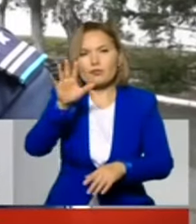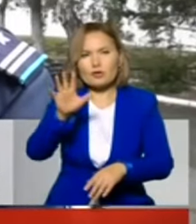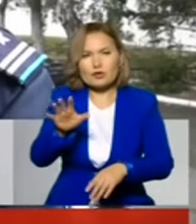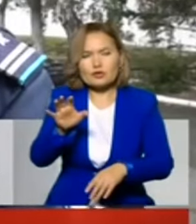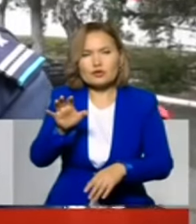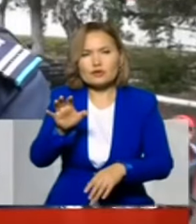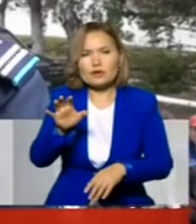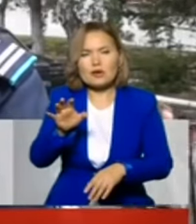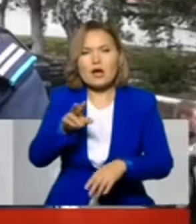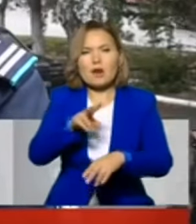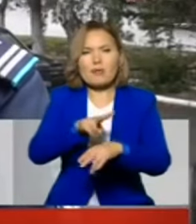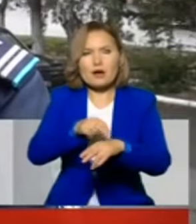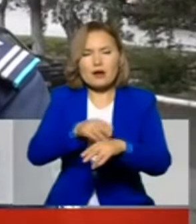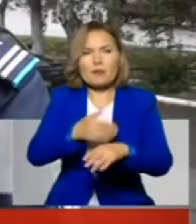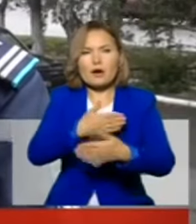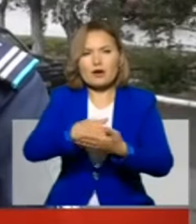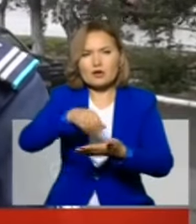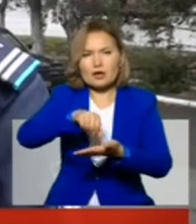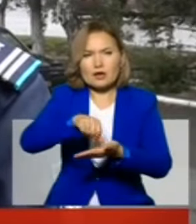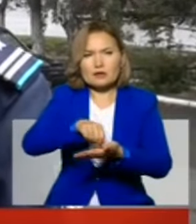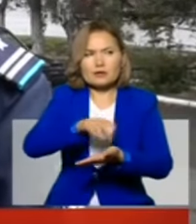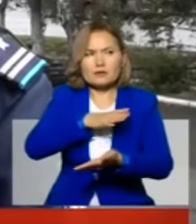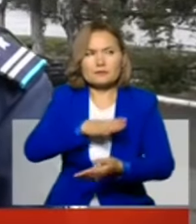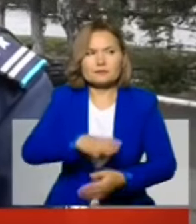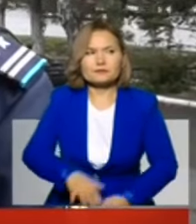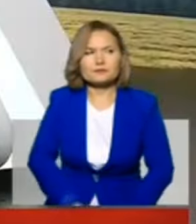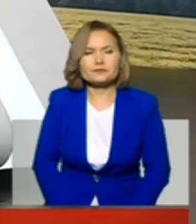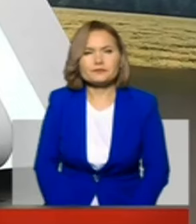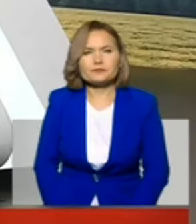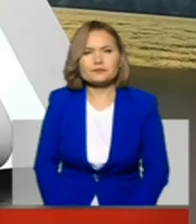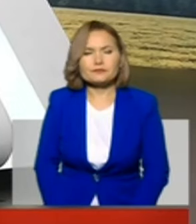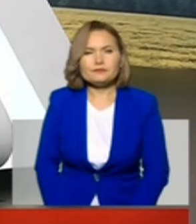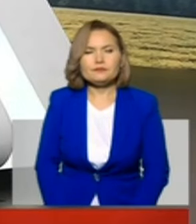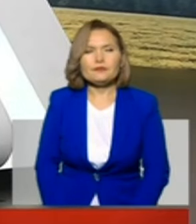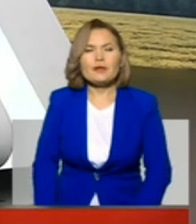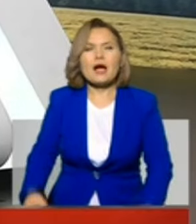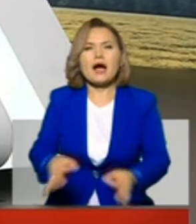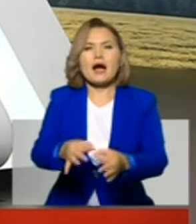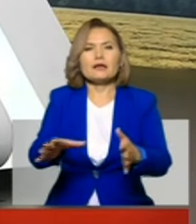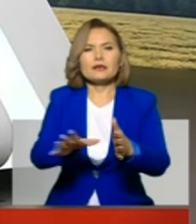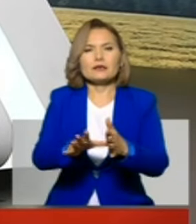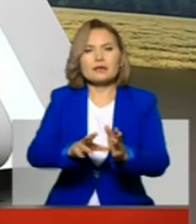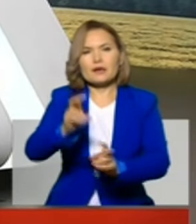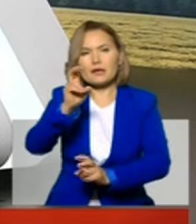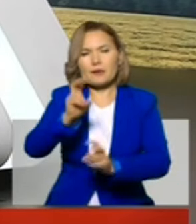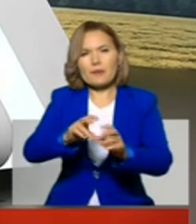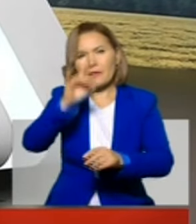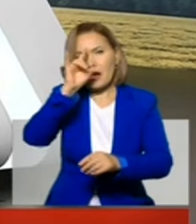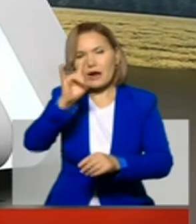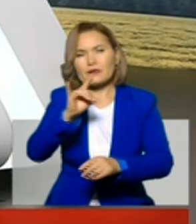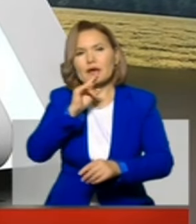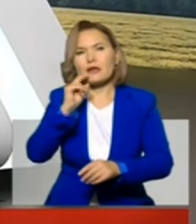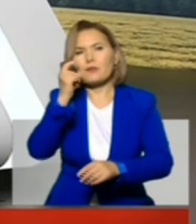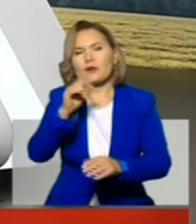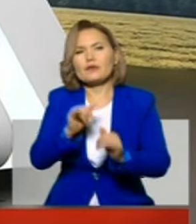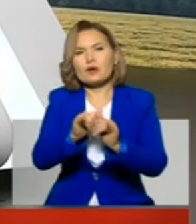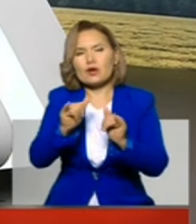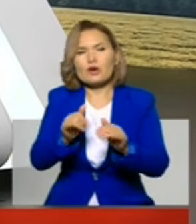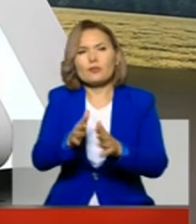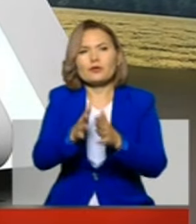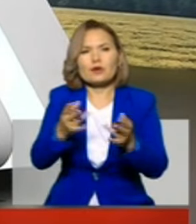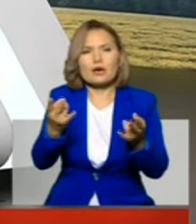полиция қызметкерлері осыған қатысып отыр қазір. Атом электр станциясы ел экономикасын дамыту